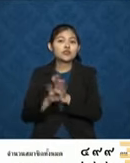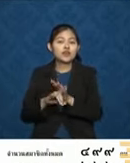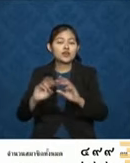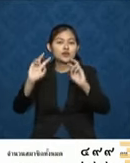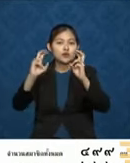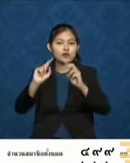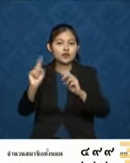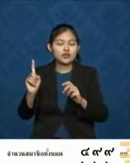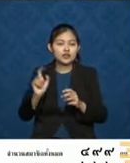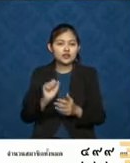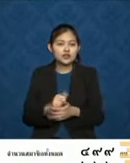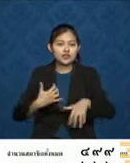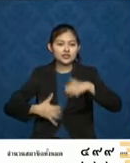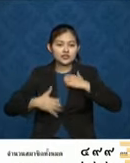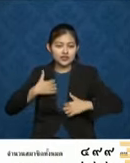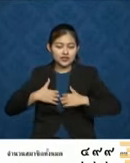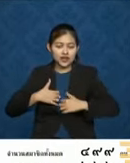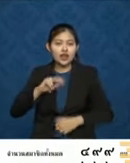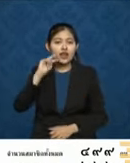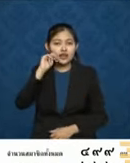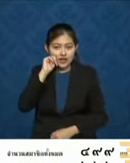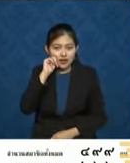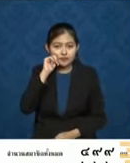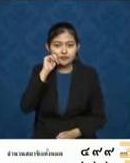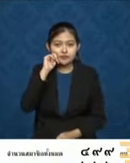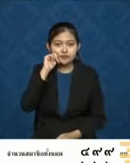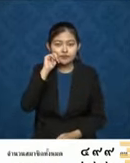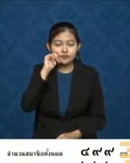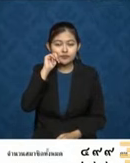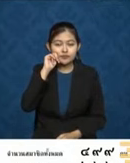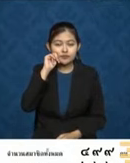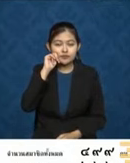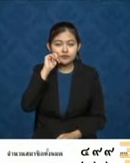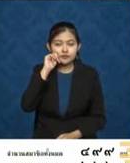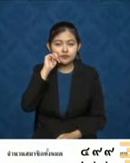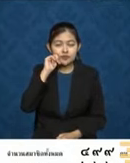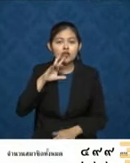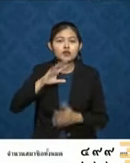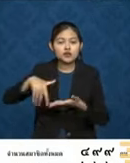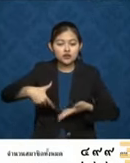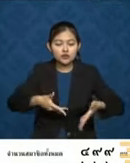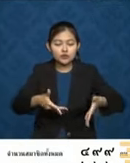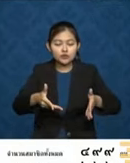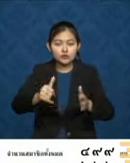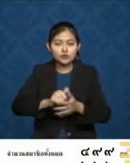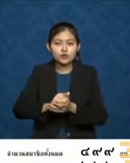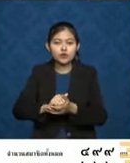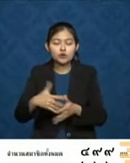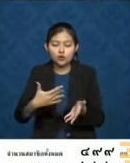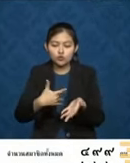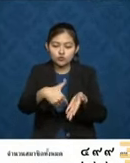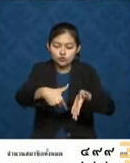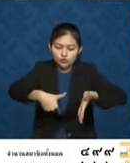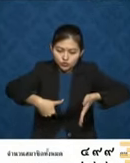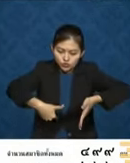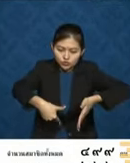ครับเป็นเรื่องความเดือดร้อนเกี่ยวกับน้ำครับท่านประธานครับขอให้โครงการส่งน้ำและบำรุงรักษา